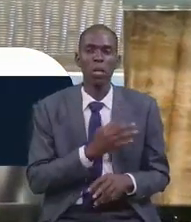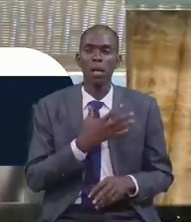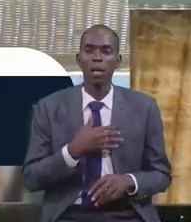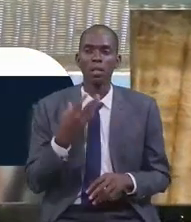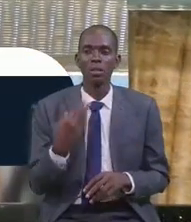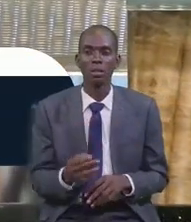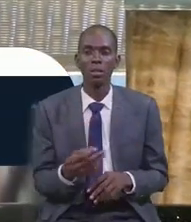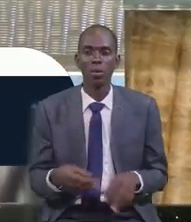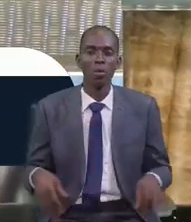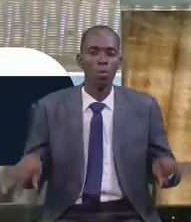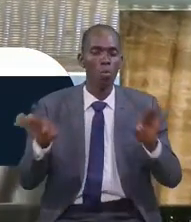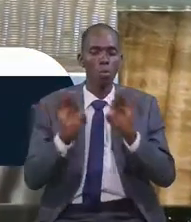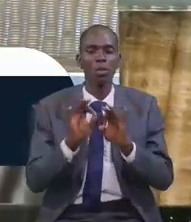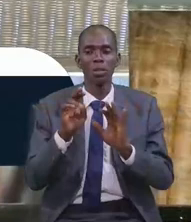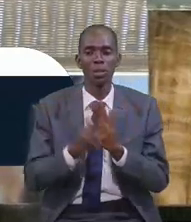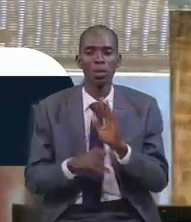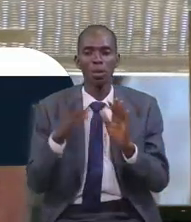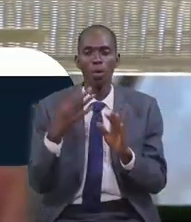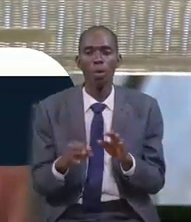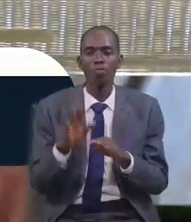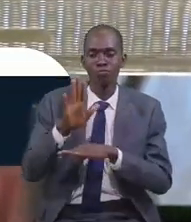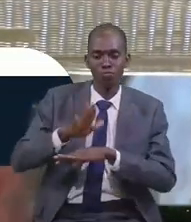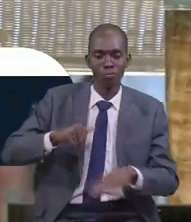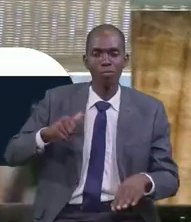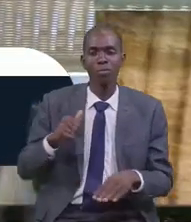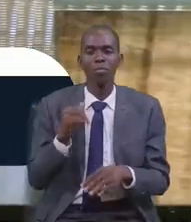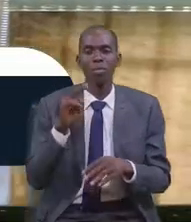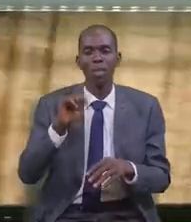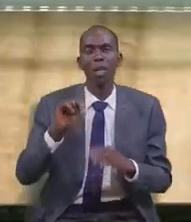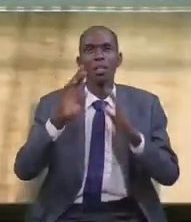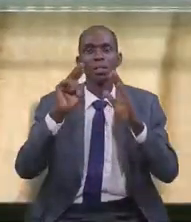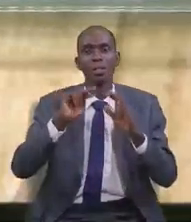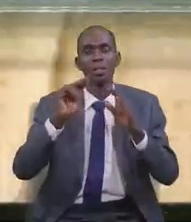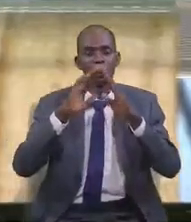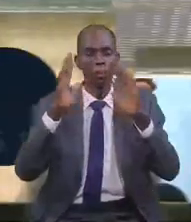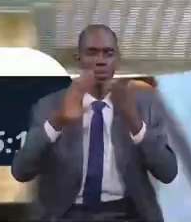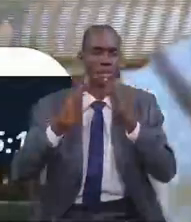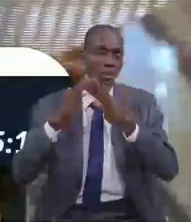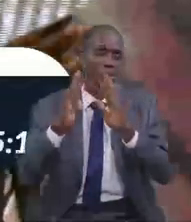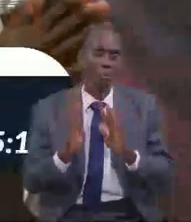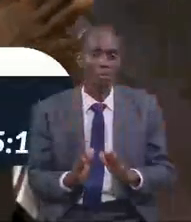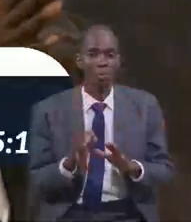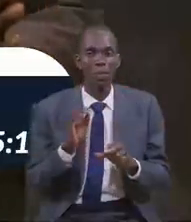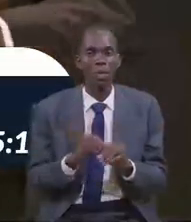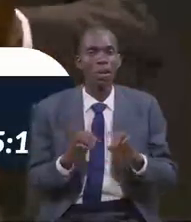désignés. Et nous allons voir 1 Samuel 1,